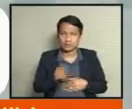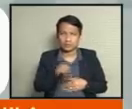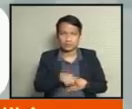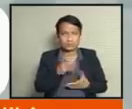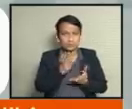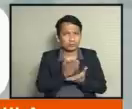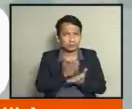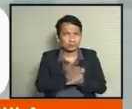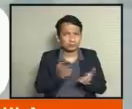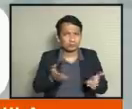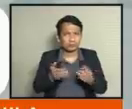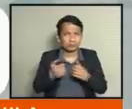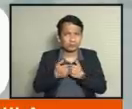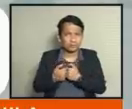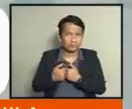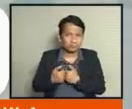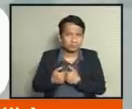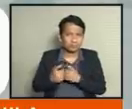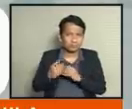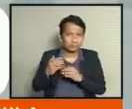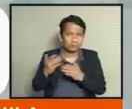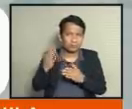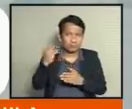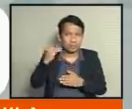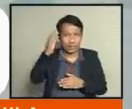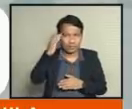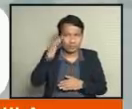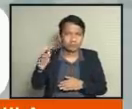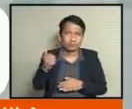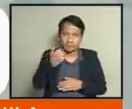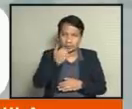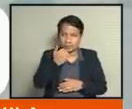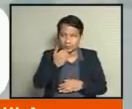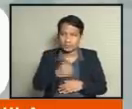itinigil na daw po nila yung relasyon nila dahil daw po alam niyang mali.